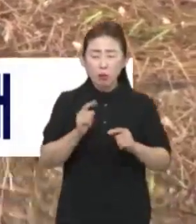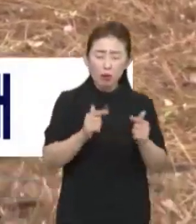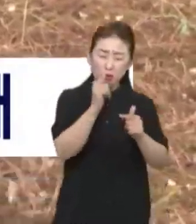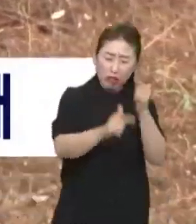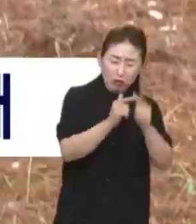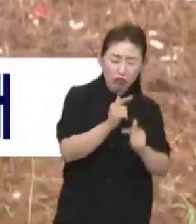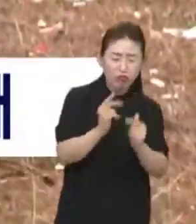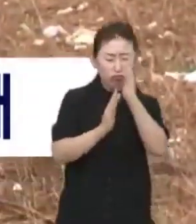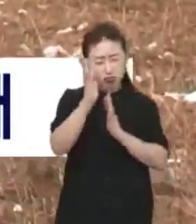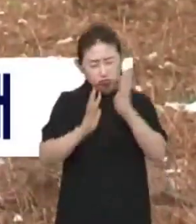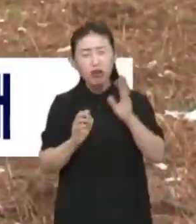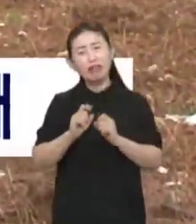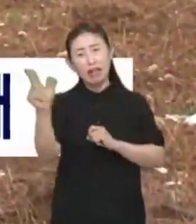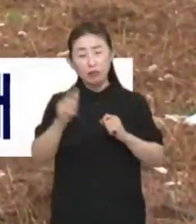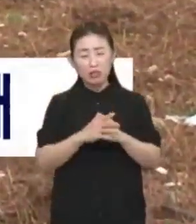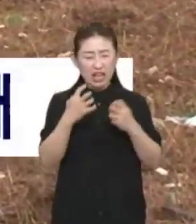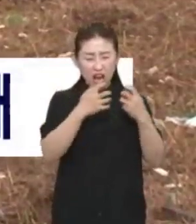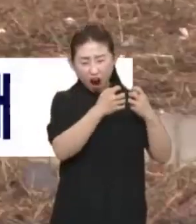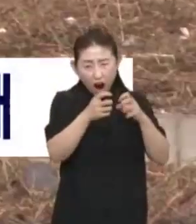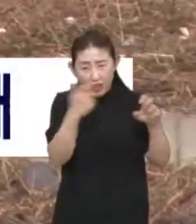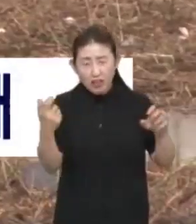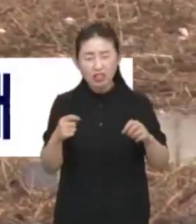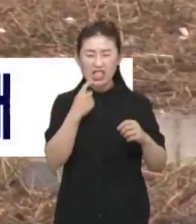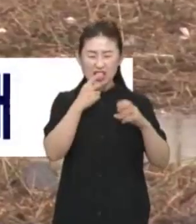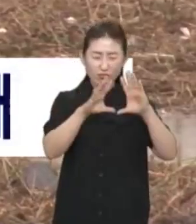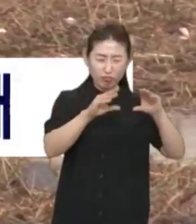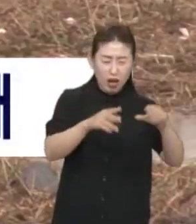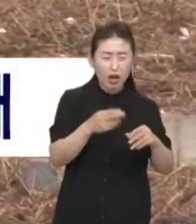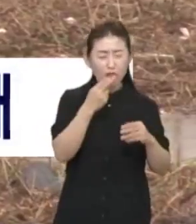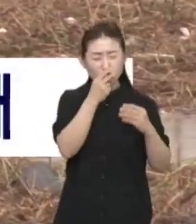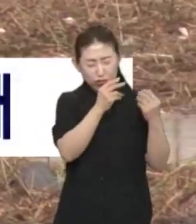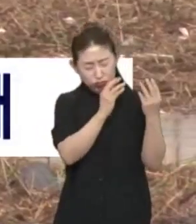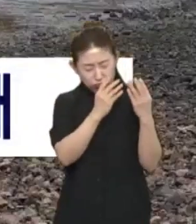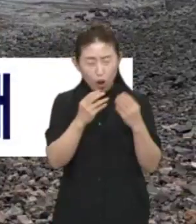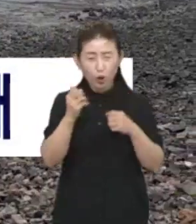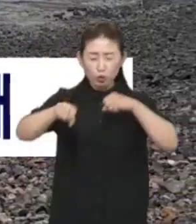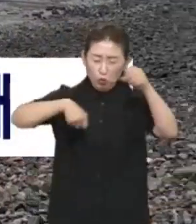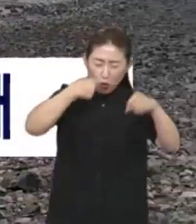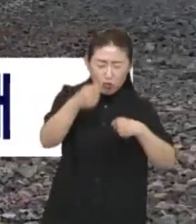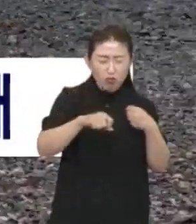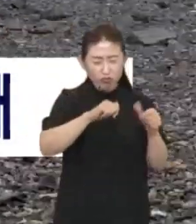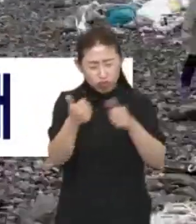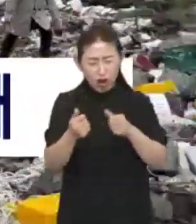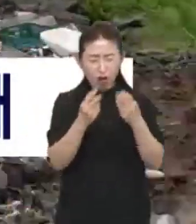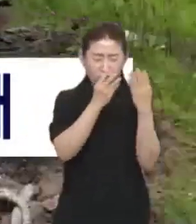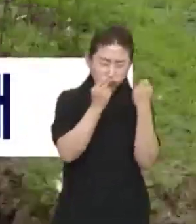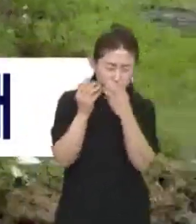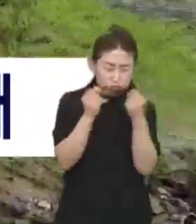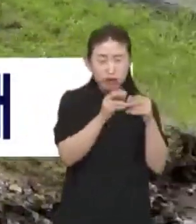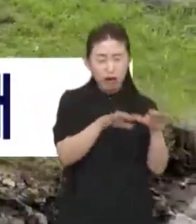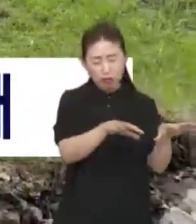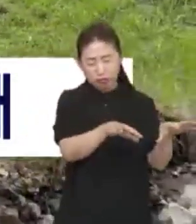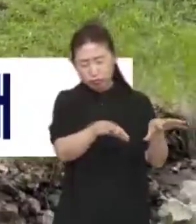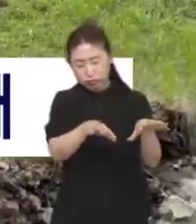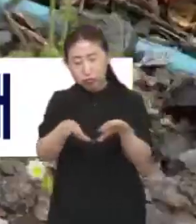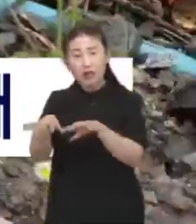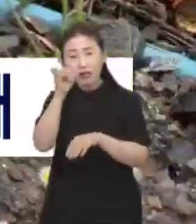초목류가 대부분이지만 가전제품이나 대형 스티로폼, 플라스틱, 동물 사체 등 종류를 헤아리기 어려운